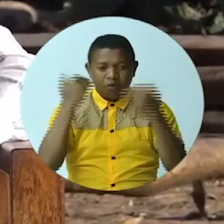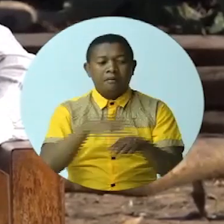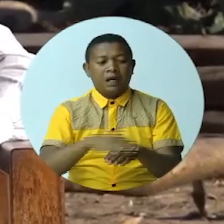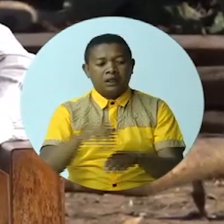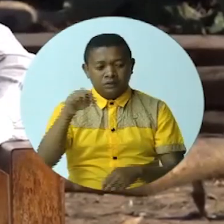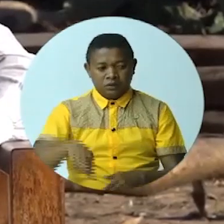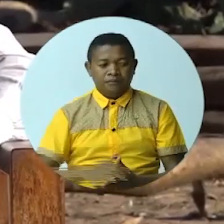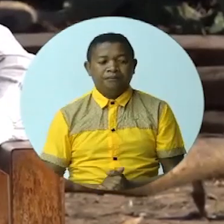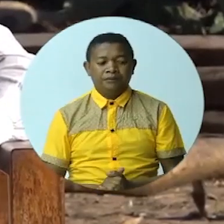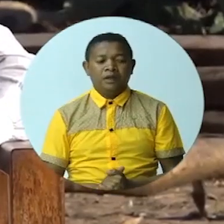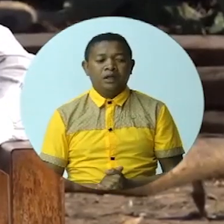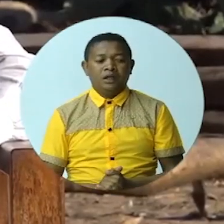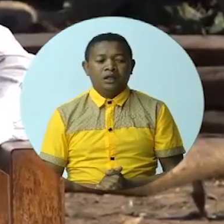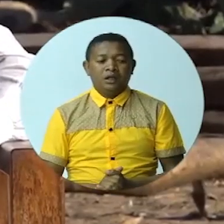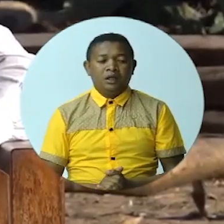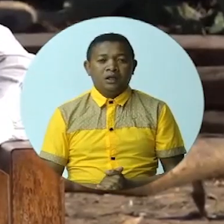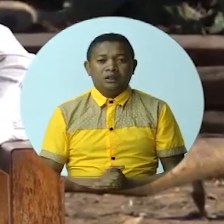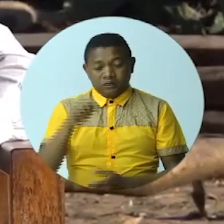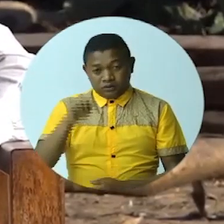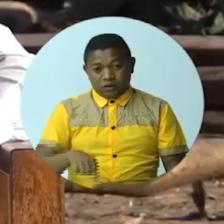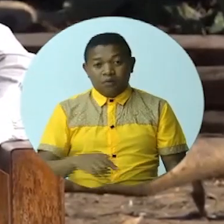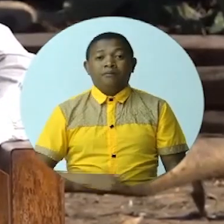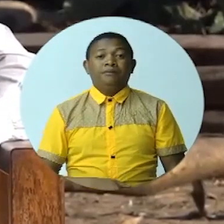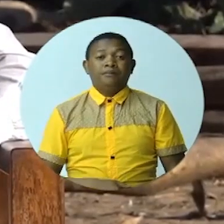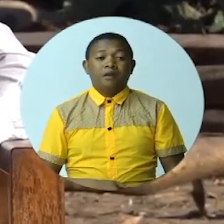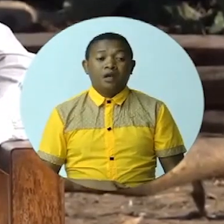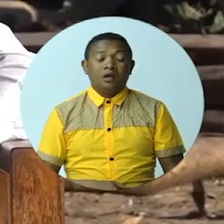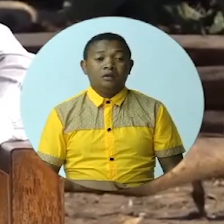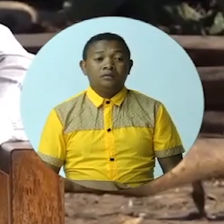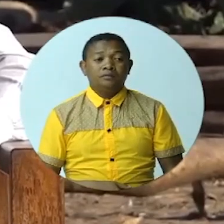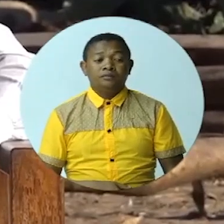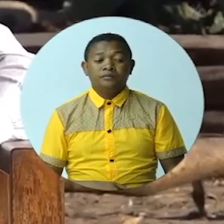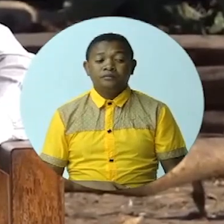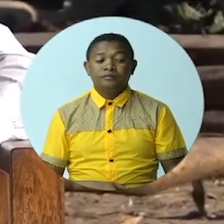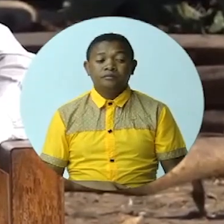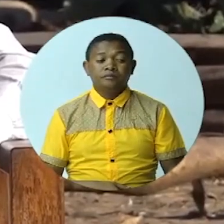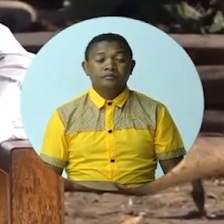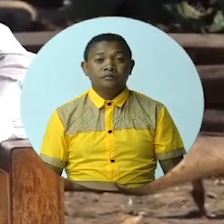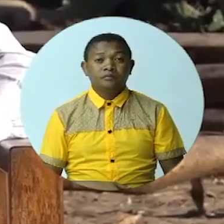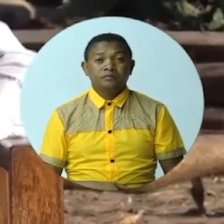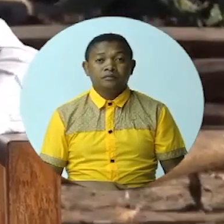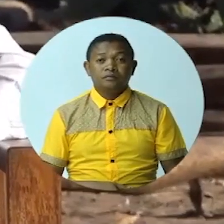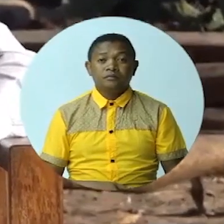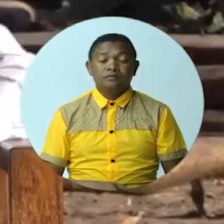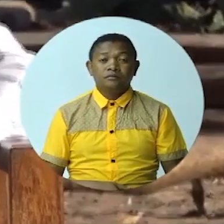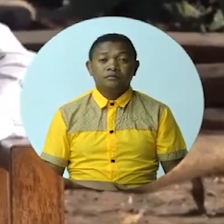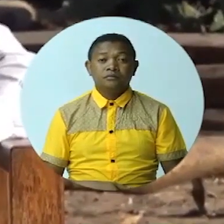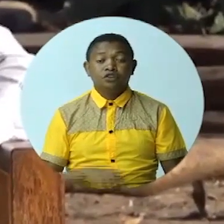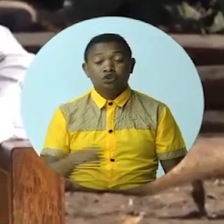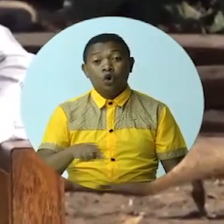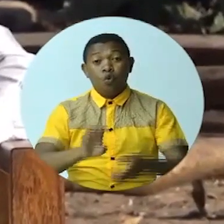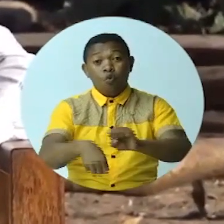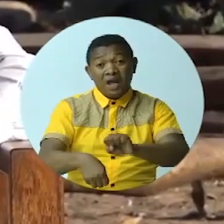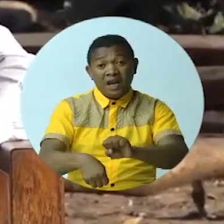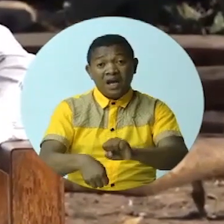tsy mety tapitra ny ady amin'ny fahantrana